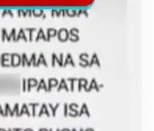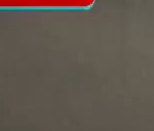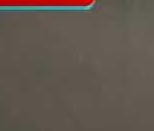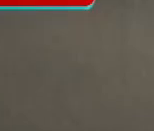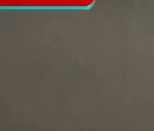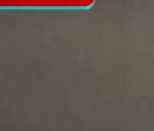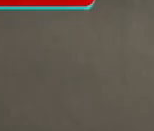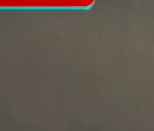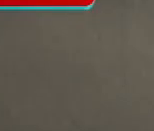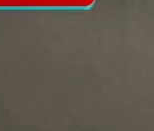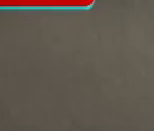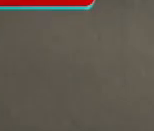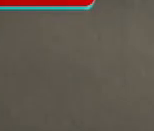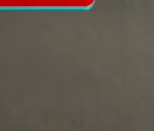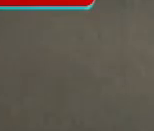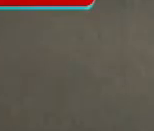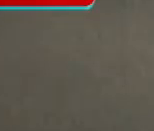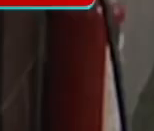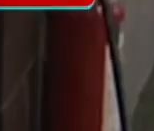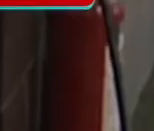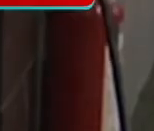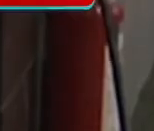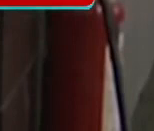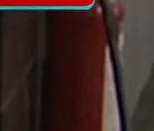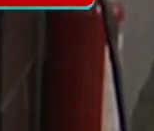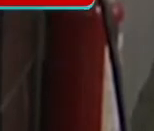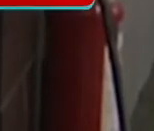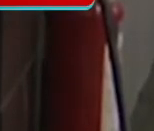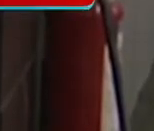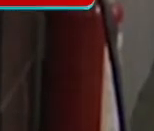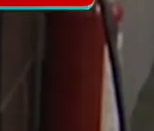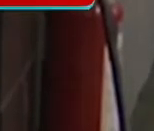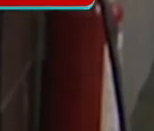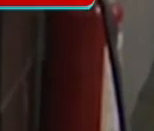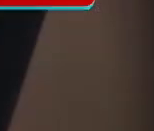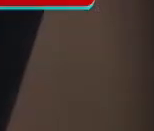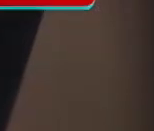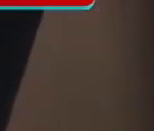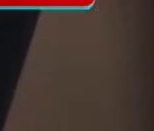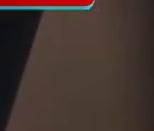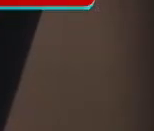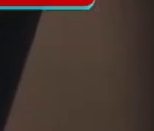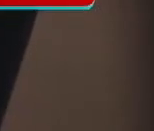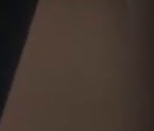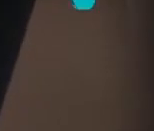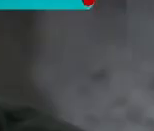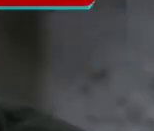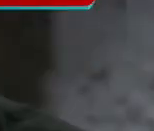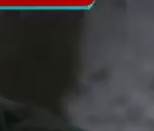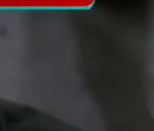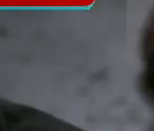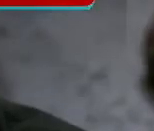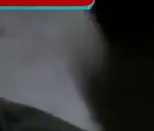mga telecommunication providers kaugnay rito. Nangako raw ang mga telco na paiigtingin nila ang kanilang security safeguards.